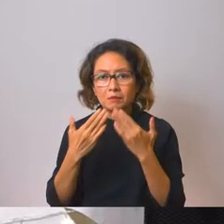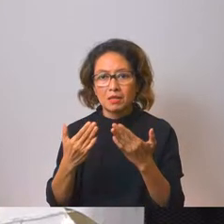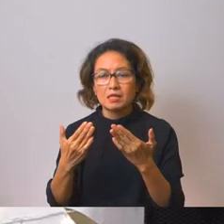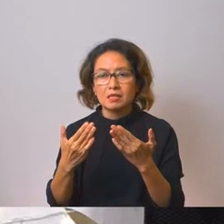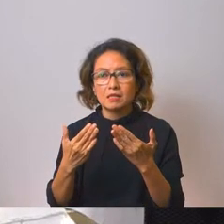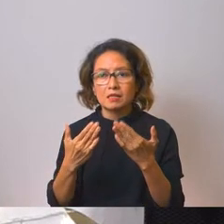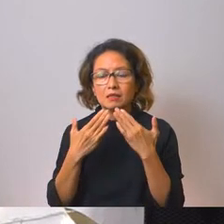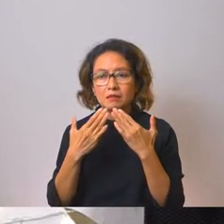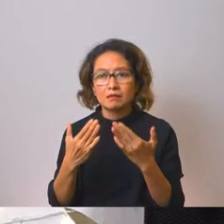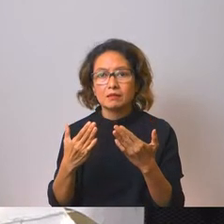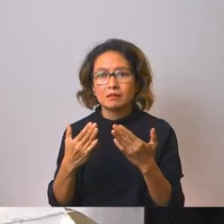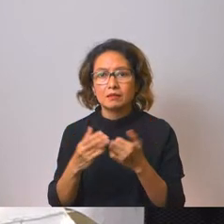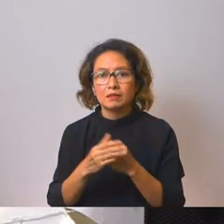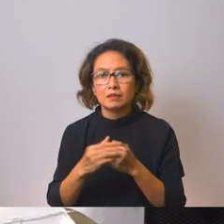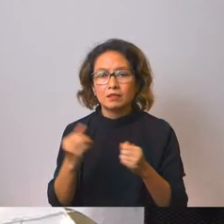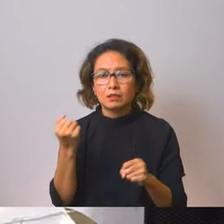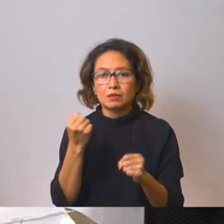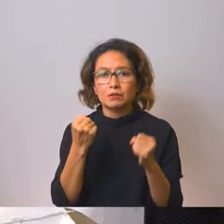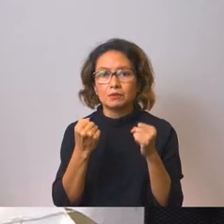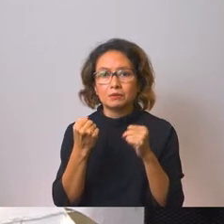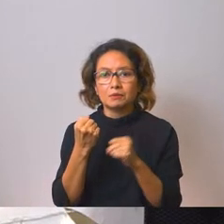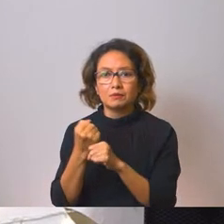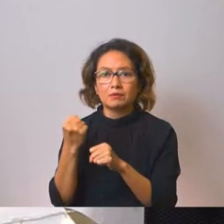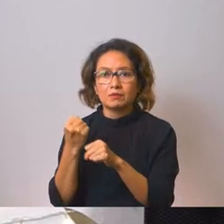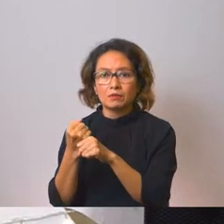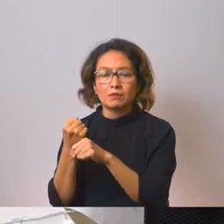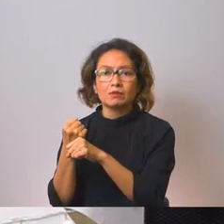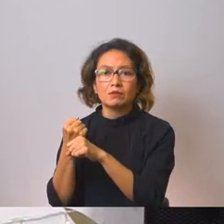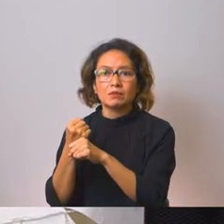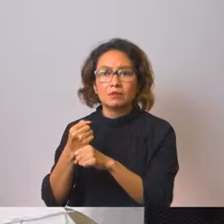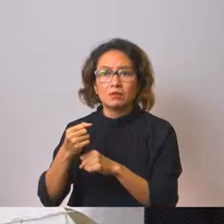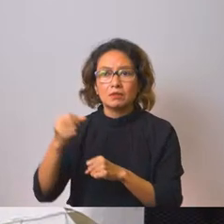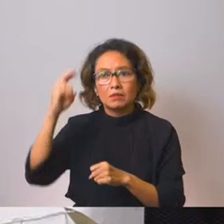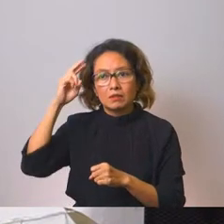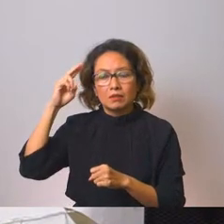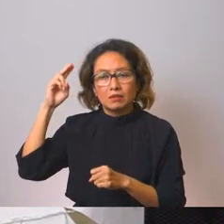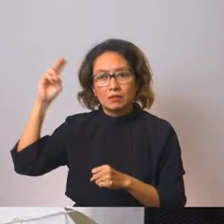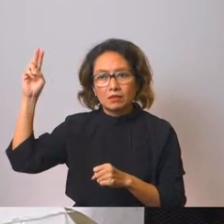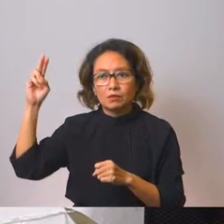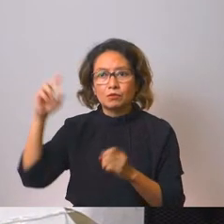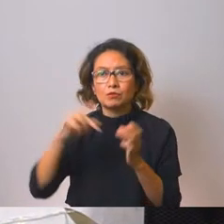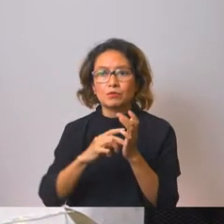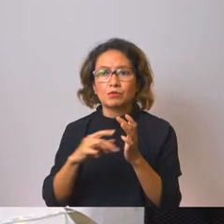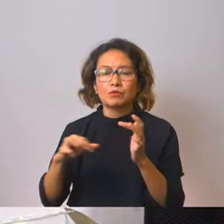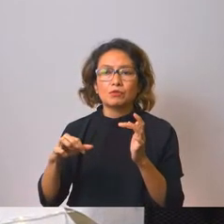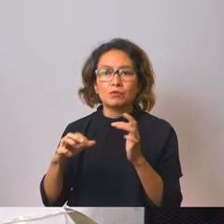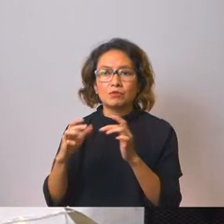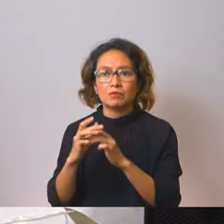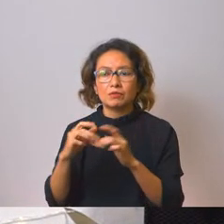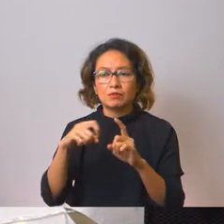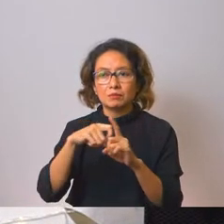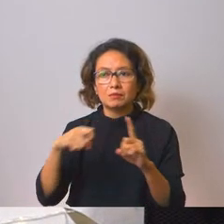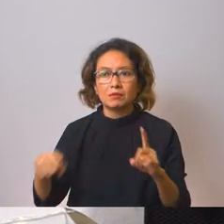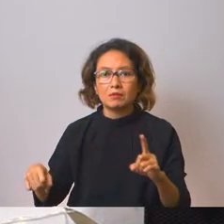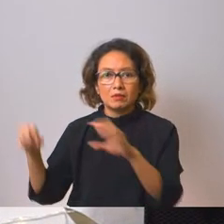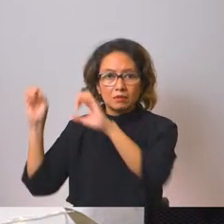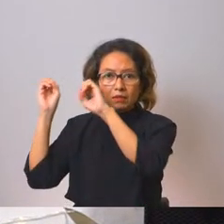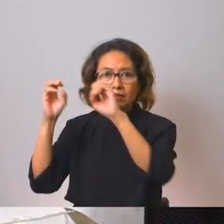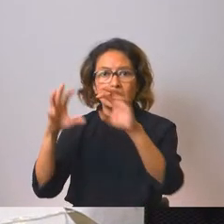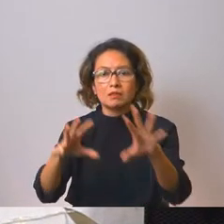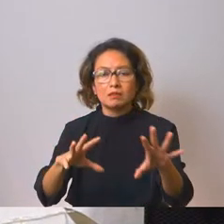kasih. Kiranya Yesus Kristus, Sang Kepala Gereja, memberkati pelayanan kita bersama.